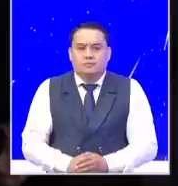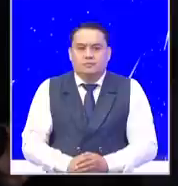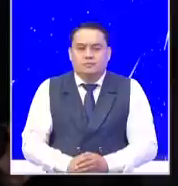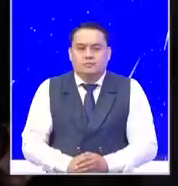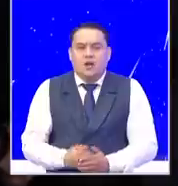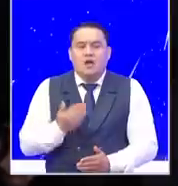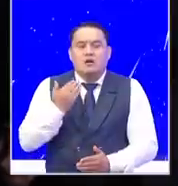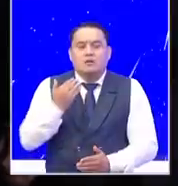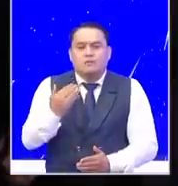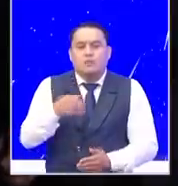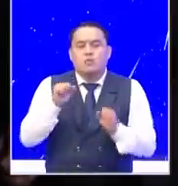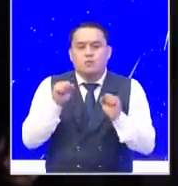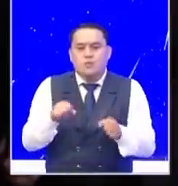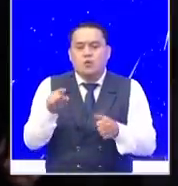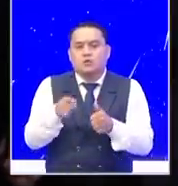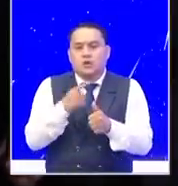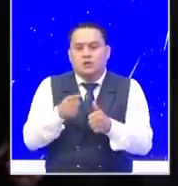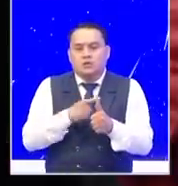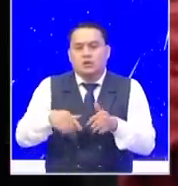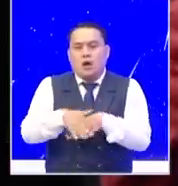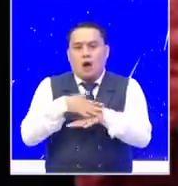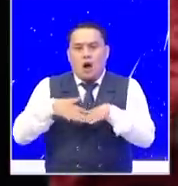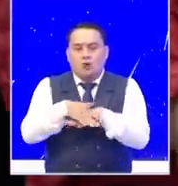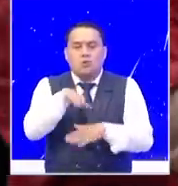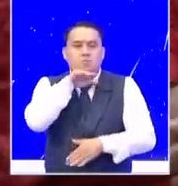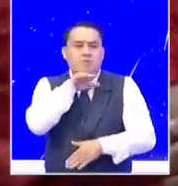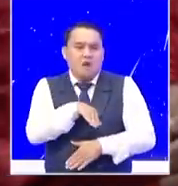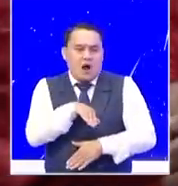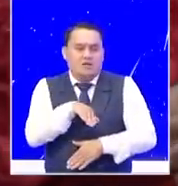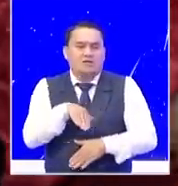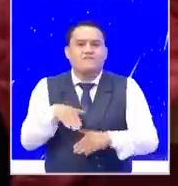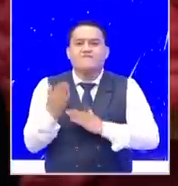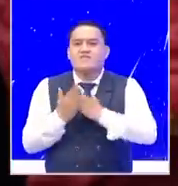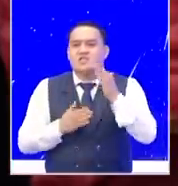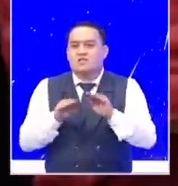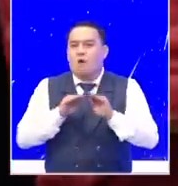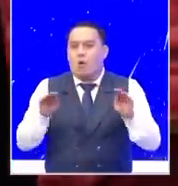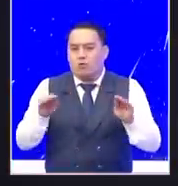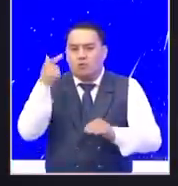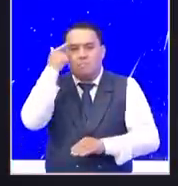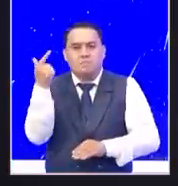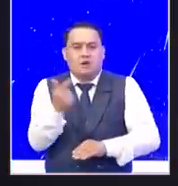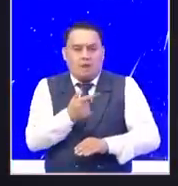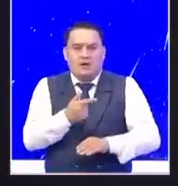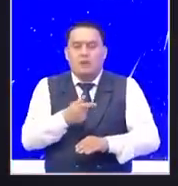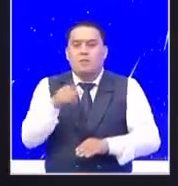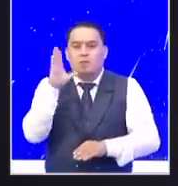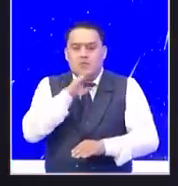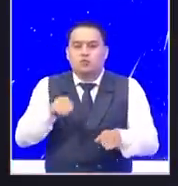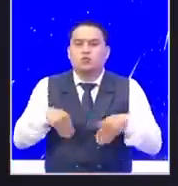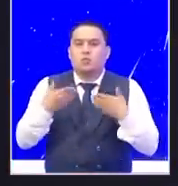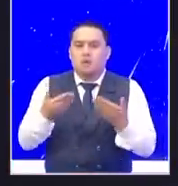Его без преувеличения можно назвать народным журналистом, профессионал экстра-класса, со своеобразным стилем и манерой